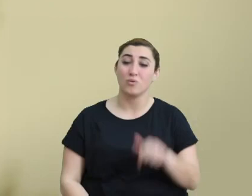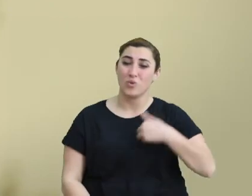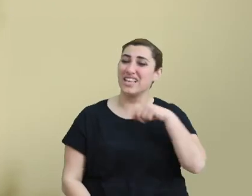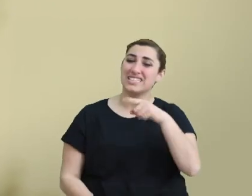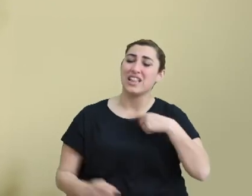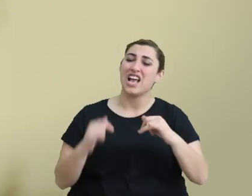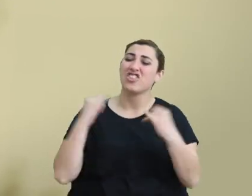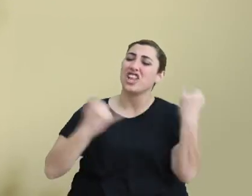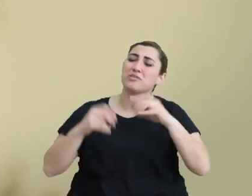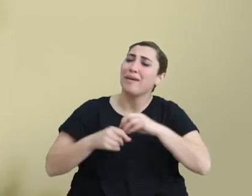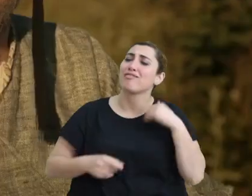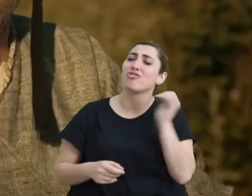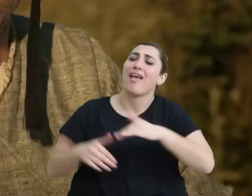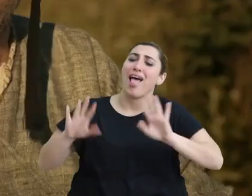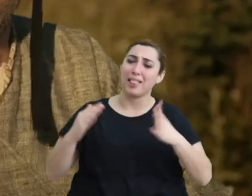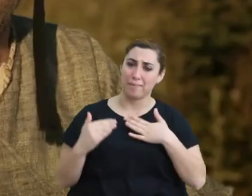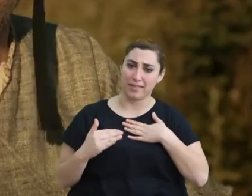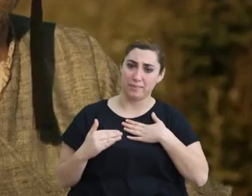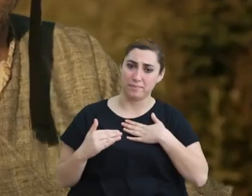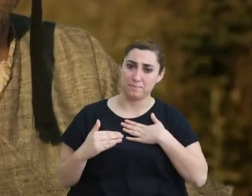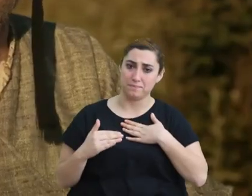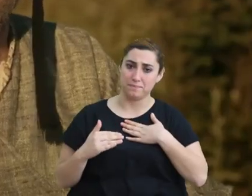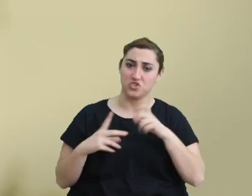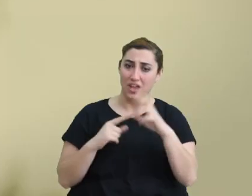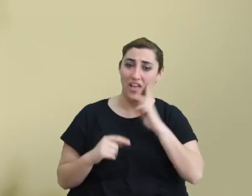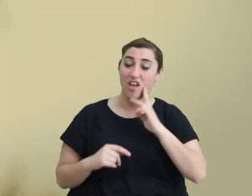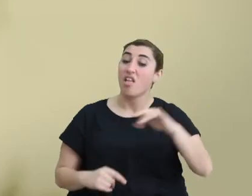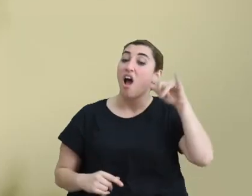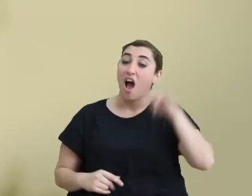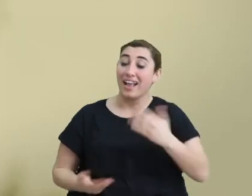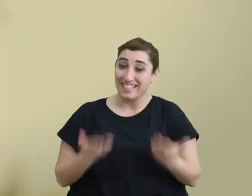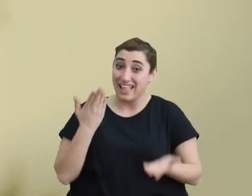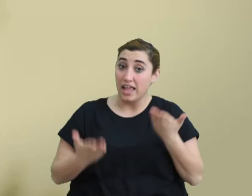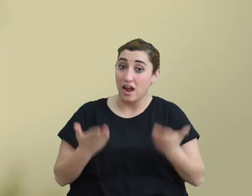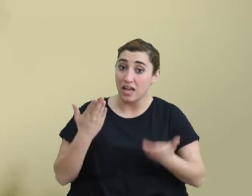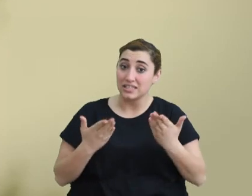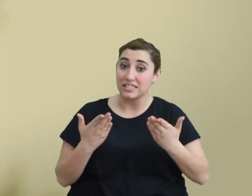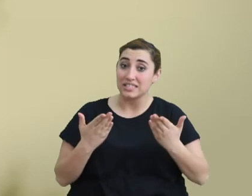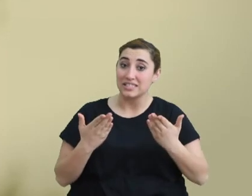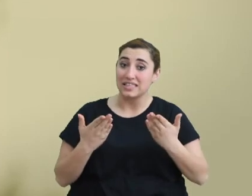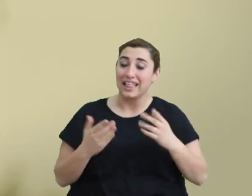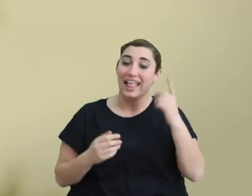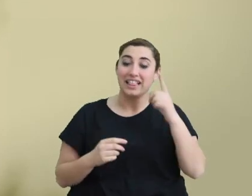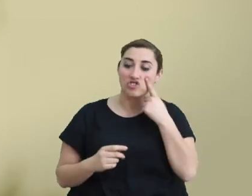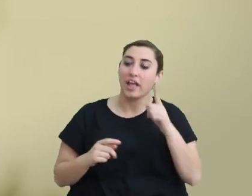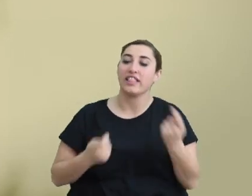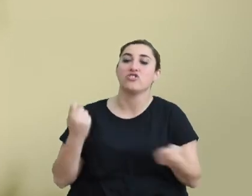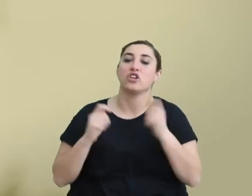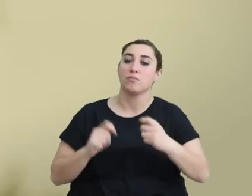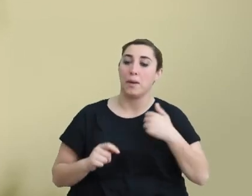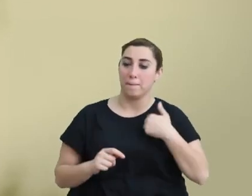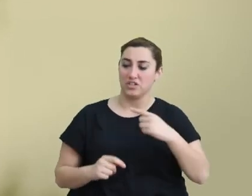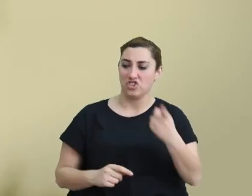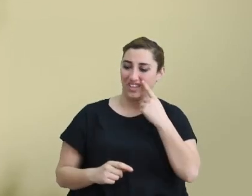Buraya seninle münakaşa etmeye gelmedim Şeyh Efendi. Adaletin terazisi delil ile çalışır.